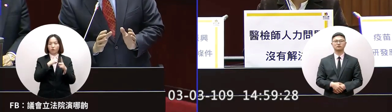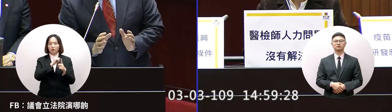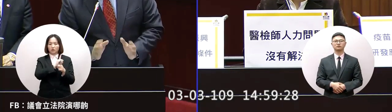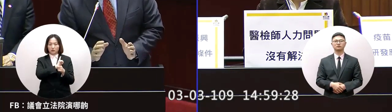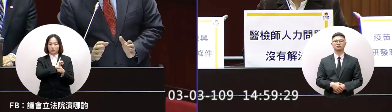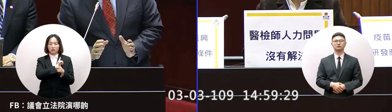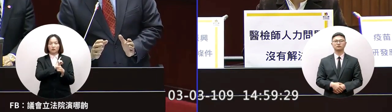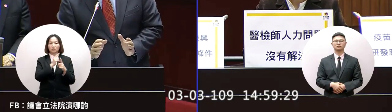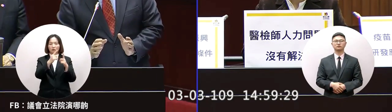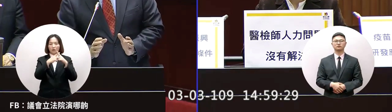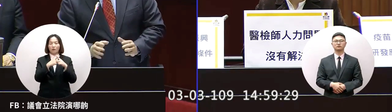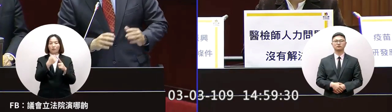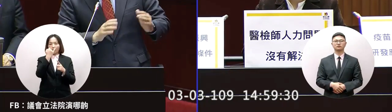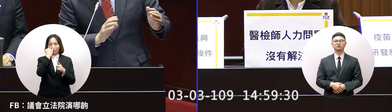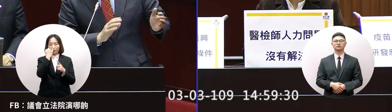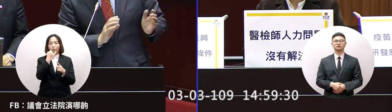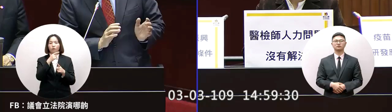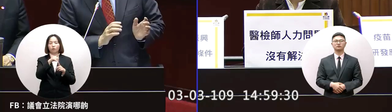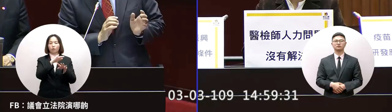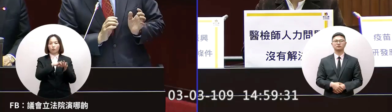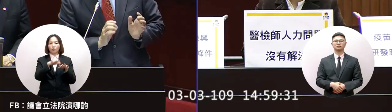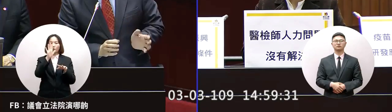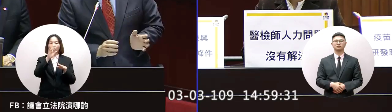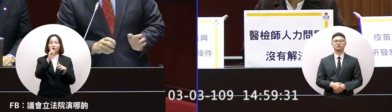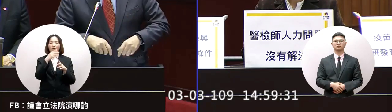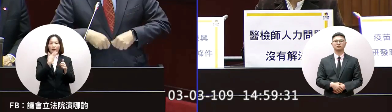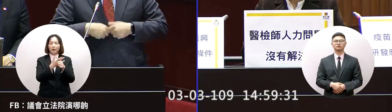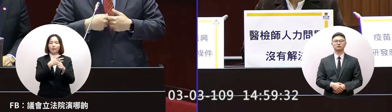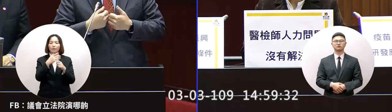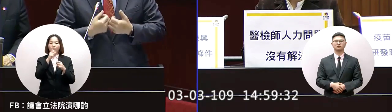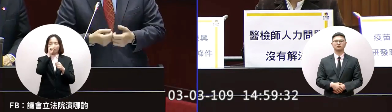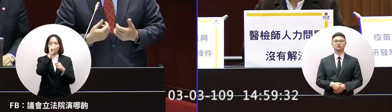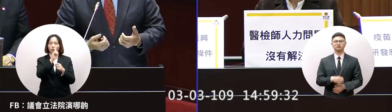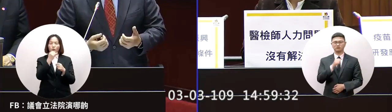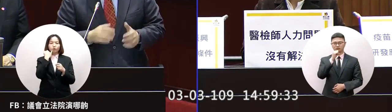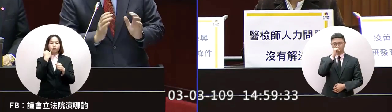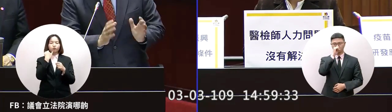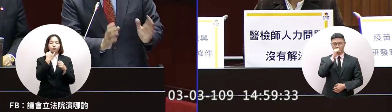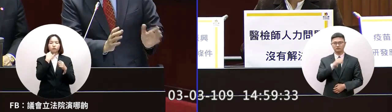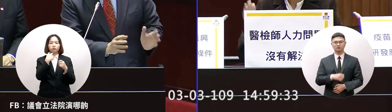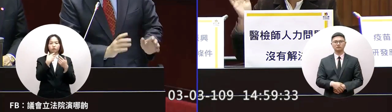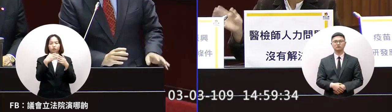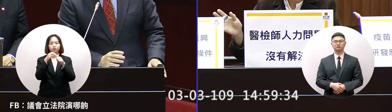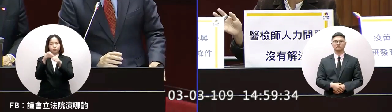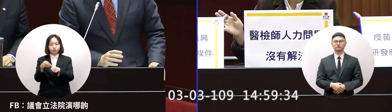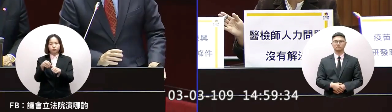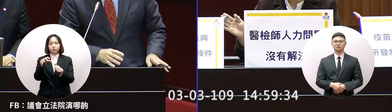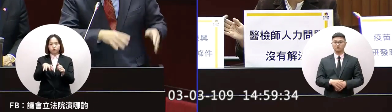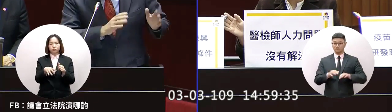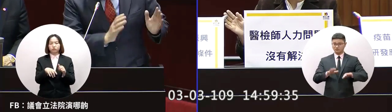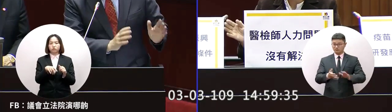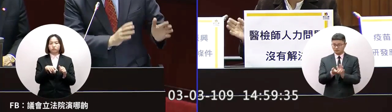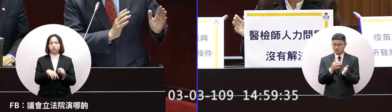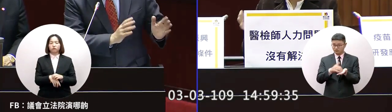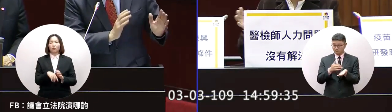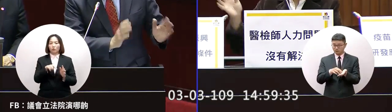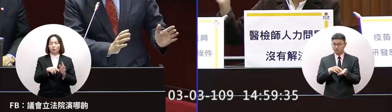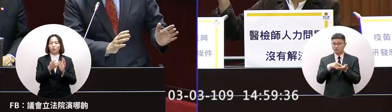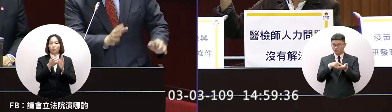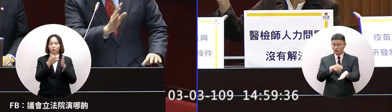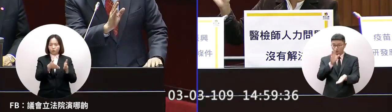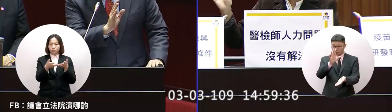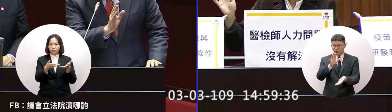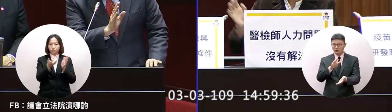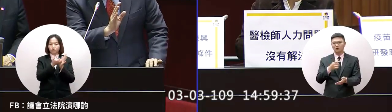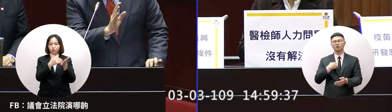用自行到案的话，那当然他会有一些比较优惠的措施，比如说我们免收容等等。但这一部分 现在有编的了哈， 我们有在处